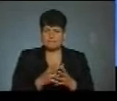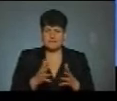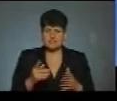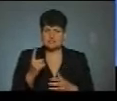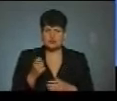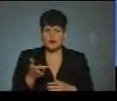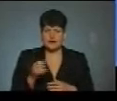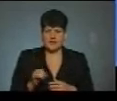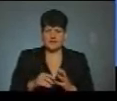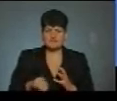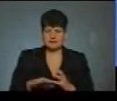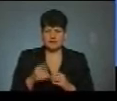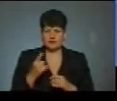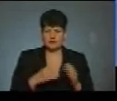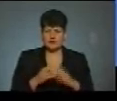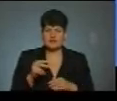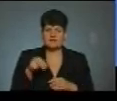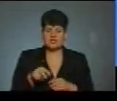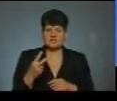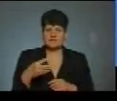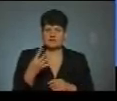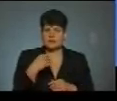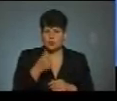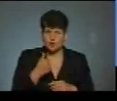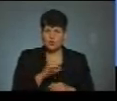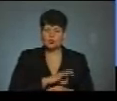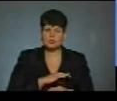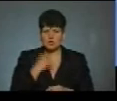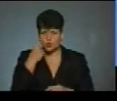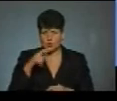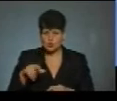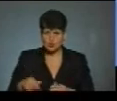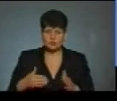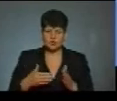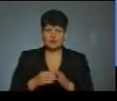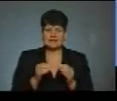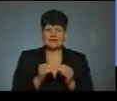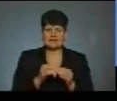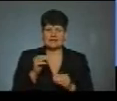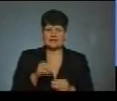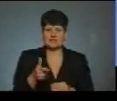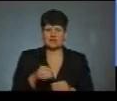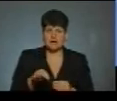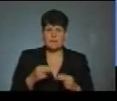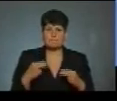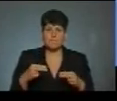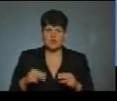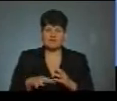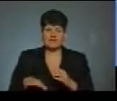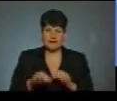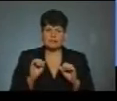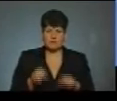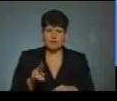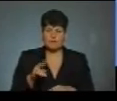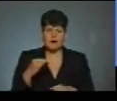гектарів землі в одні руки. Із 2024 року юридичні особи – до 10 тисяч гектарів. Продавати ділянки зможуть